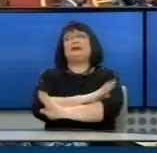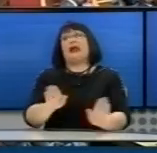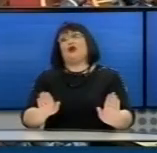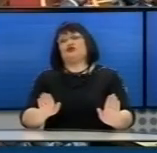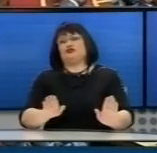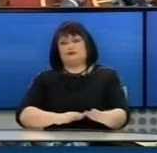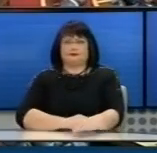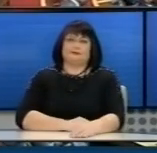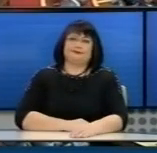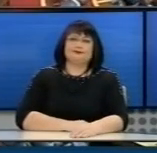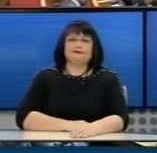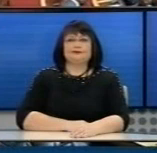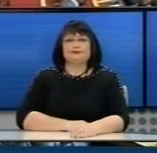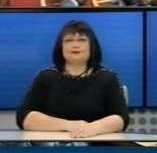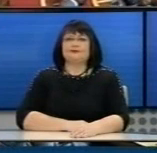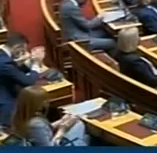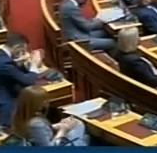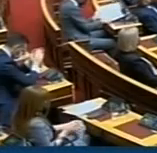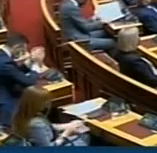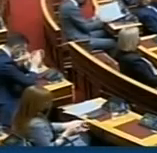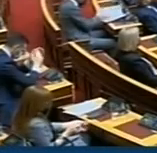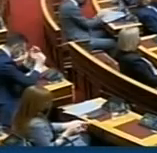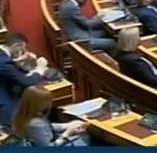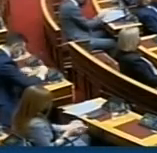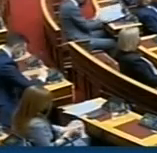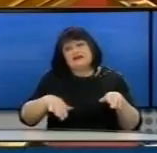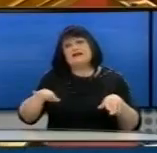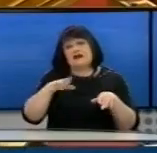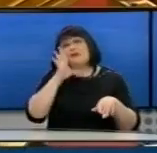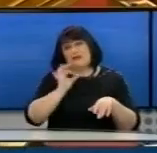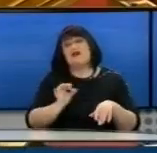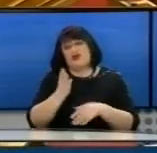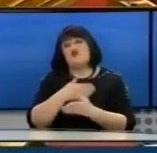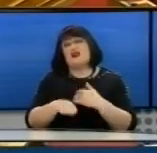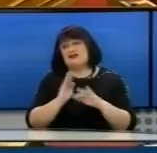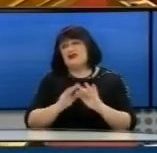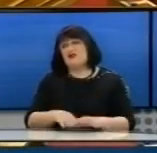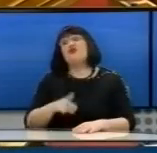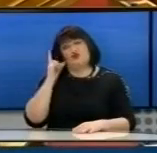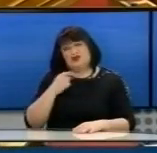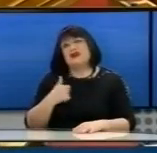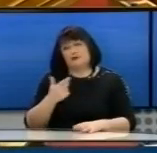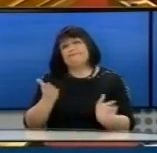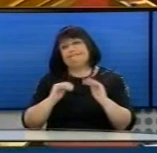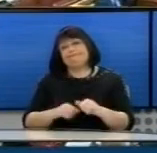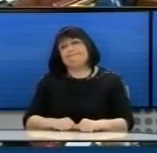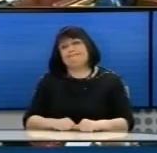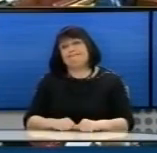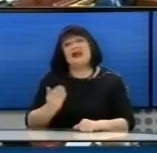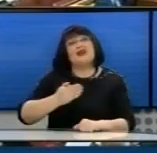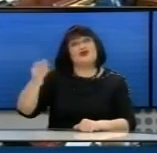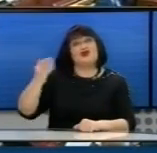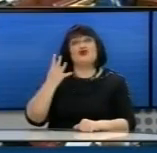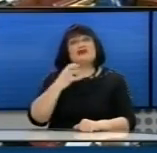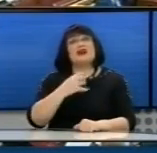πολιτικό επίπεδο. Η προϊσταμένη της εισαγγελίας πρωτοδικών διέταξε νέα κατεπίγουσα προκαταρκτική, ώστε να διερευνηθεί η βασιμότητα